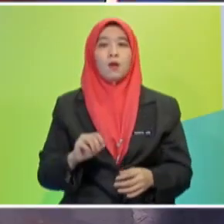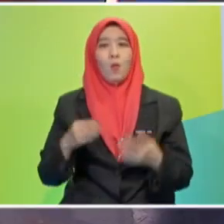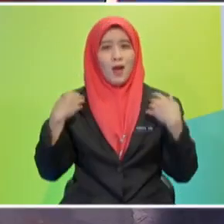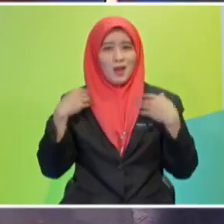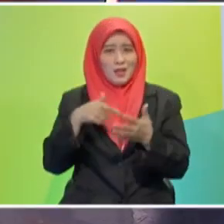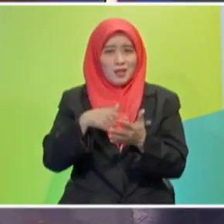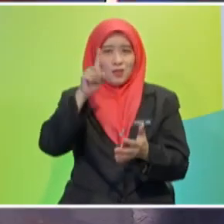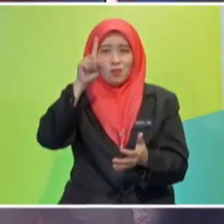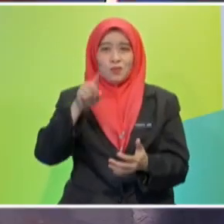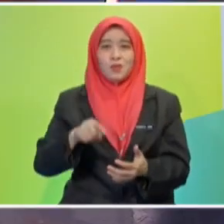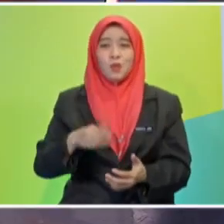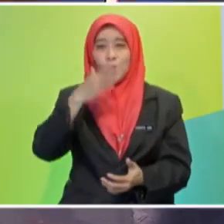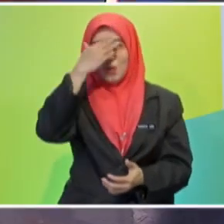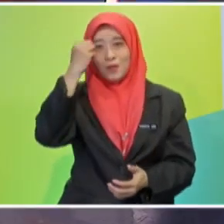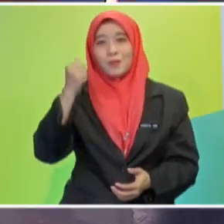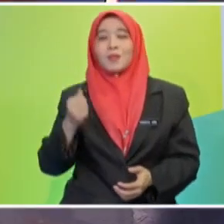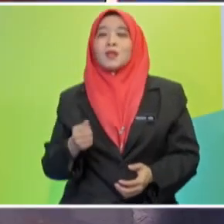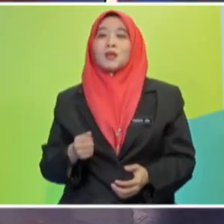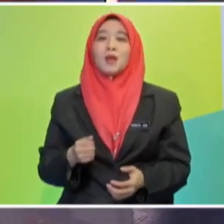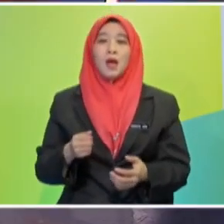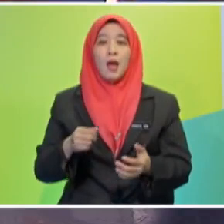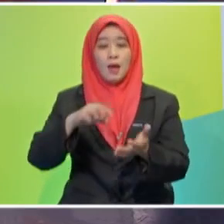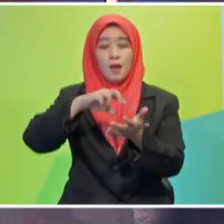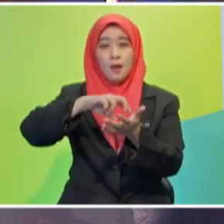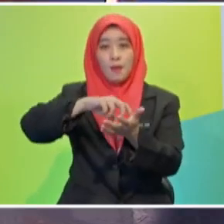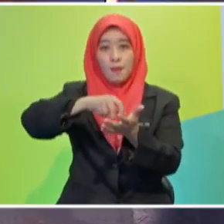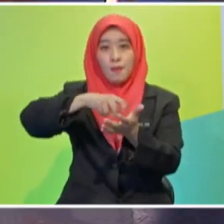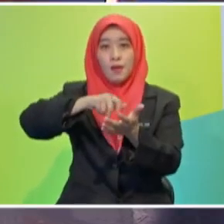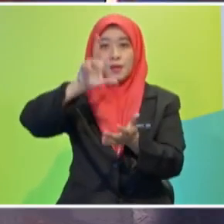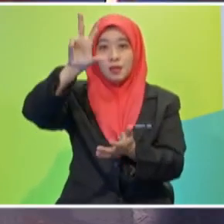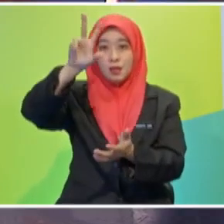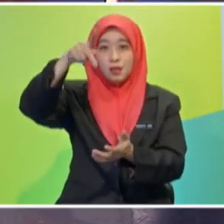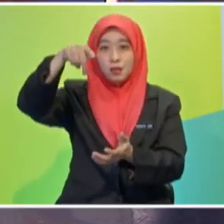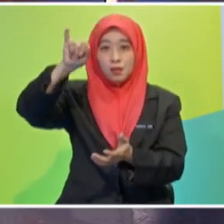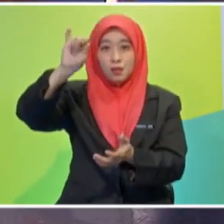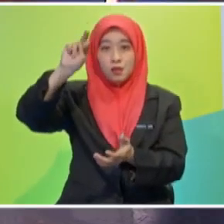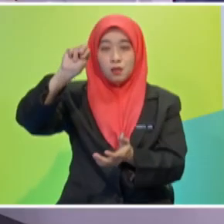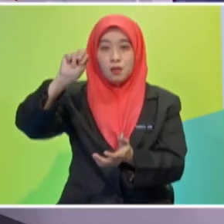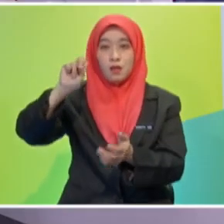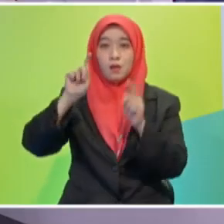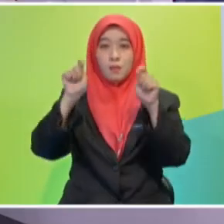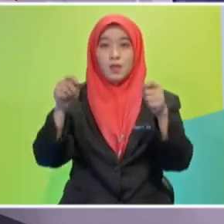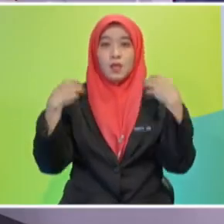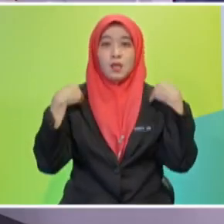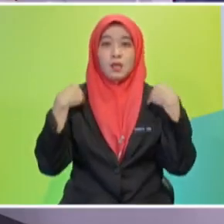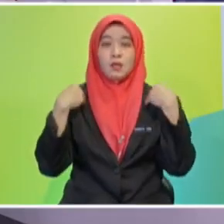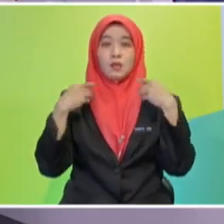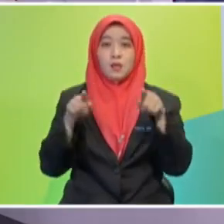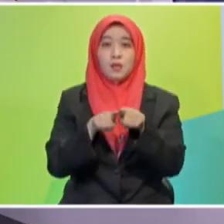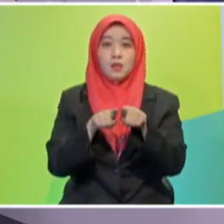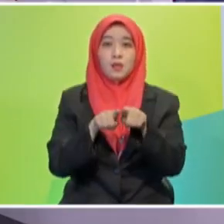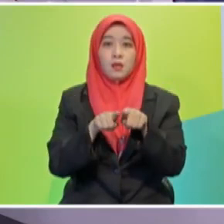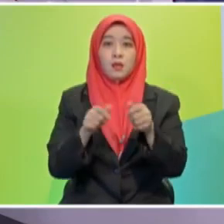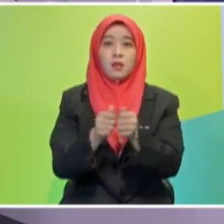Okey. Plug 3 pin. Okey, ini kita tahulah. Plug tadi tu mesti ada berkena-mengena dengan elektrik.